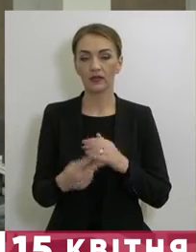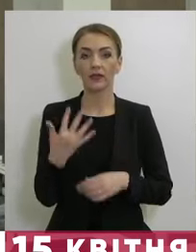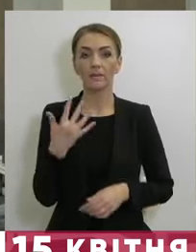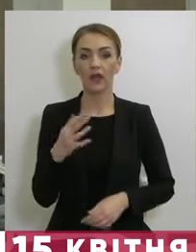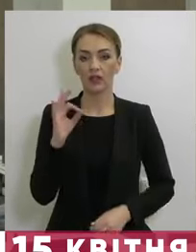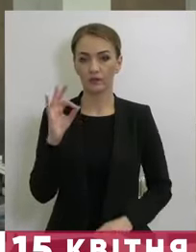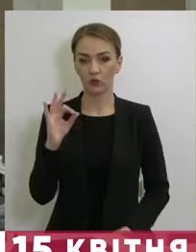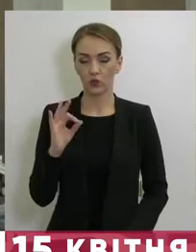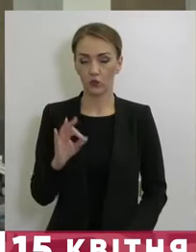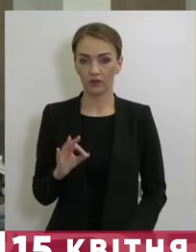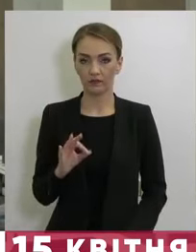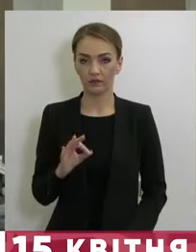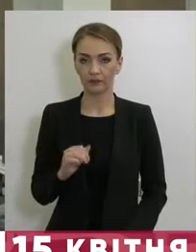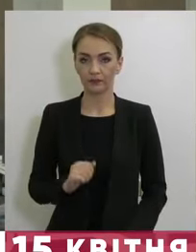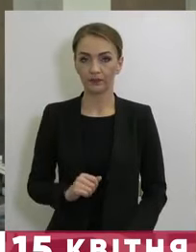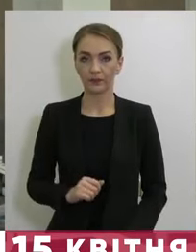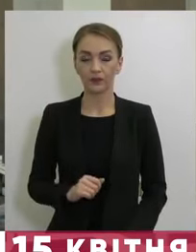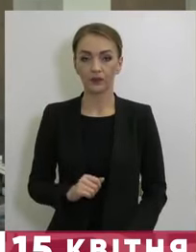75%.